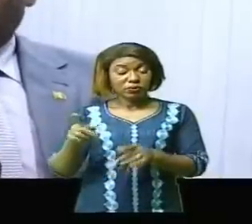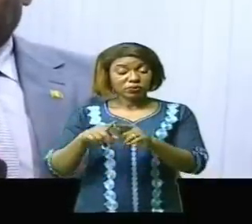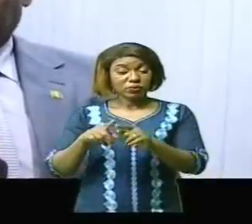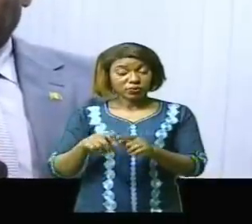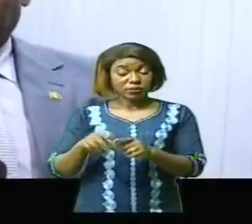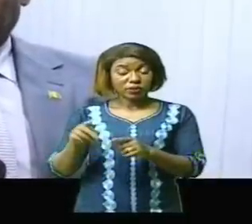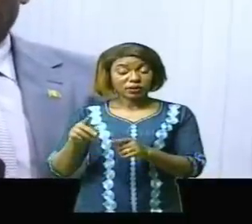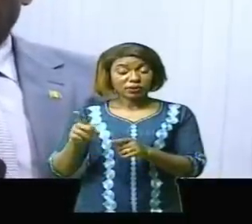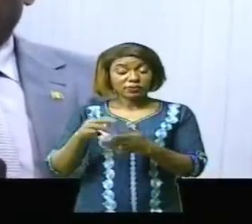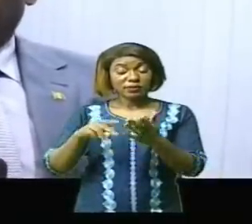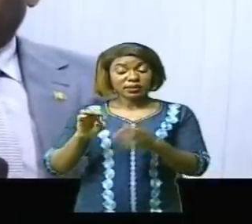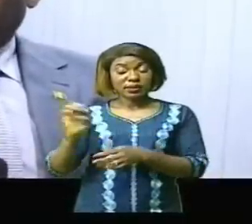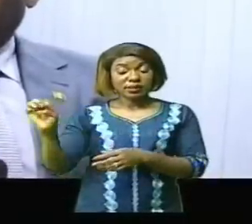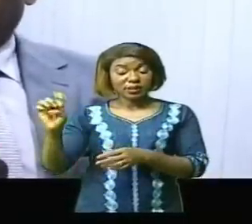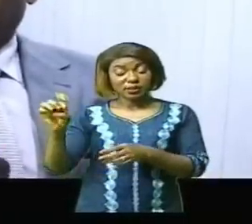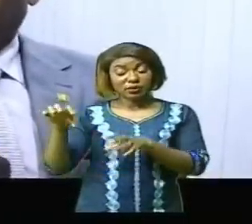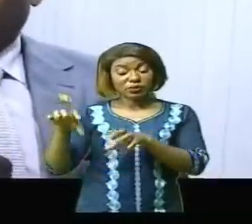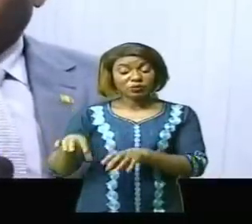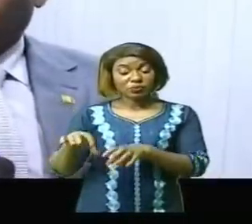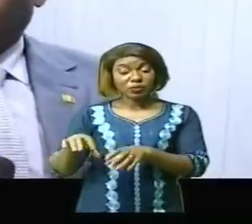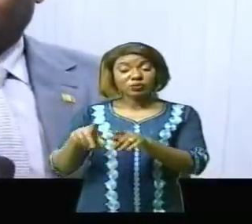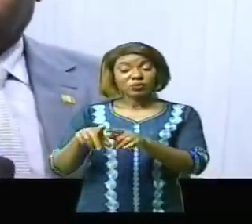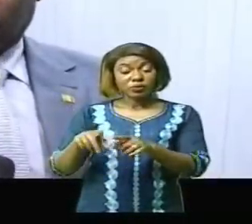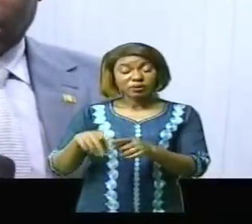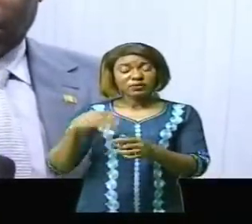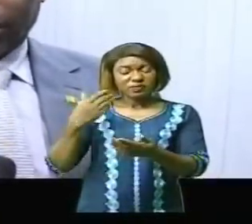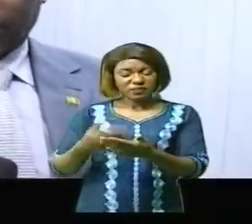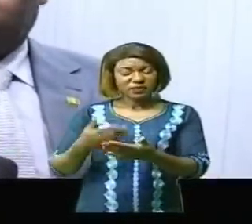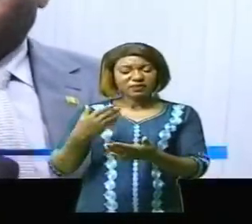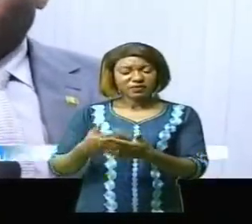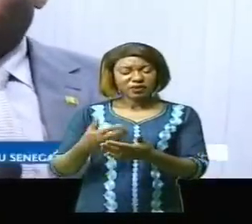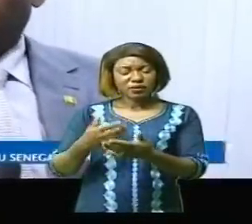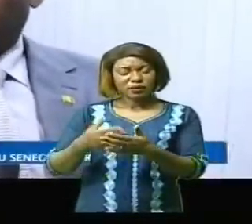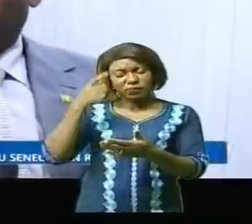est, qui nécessite des actions urgentes pour que la